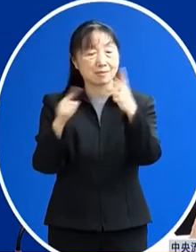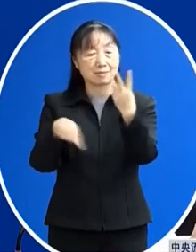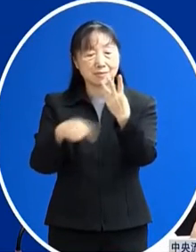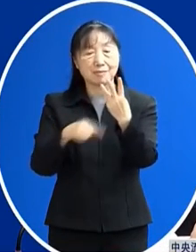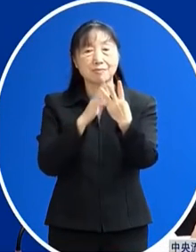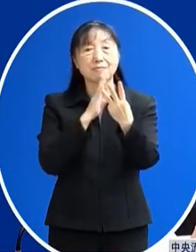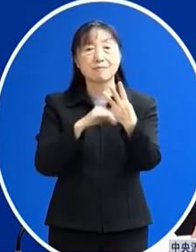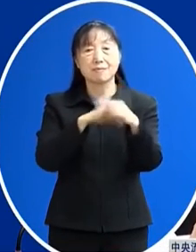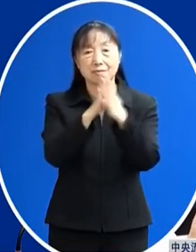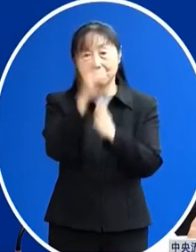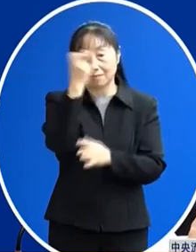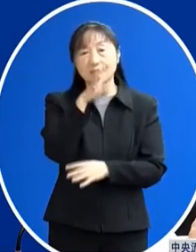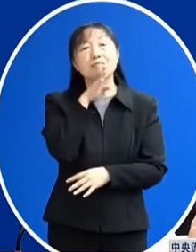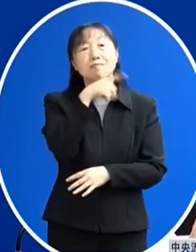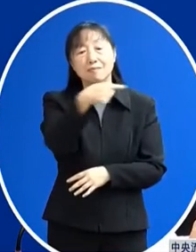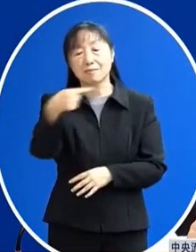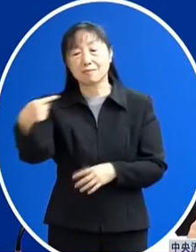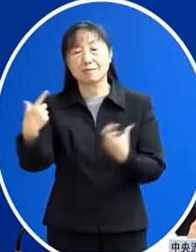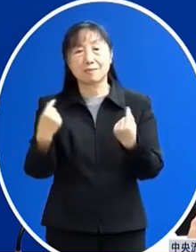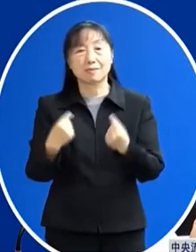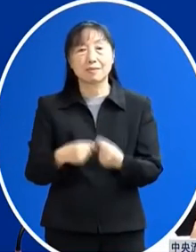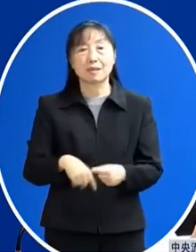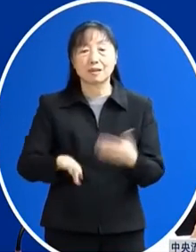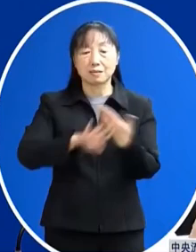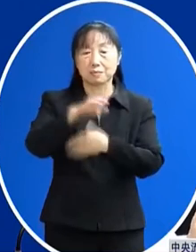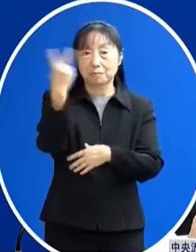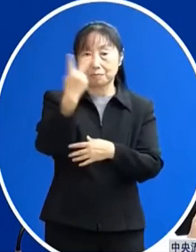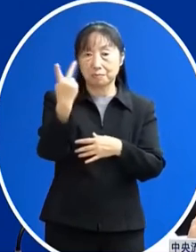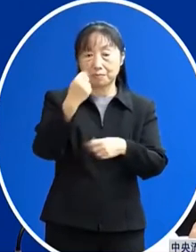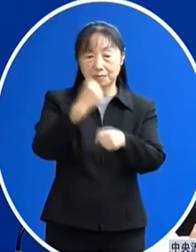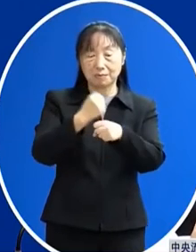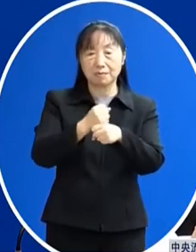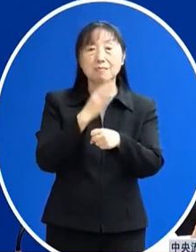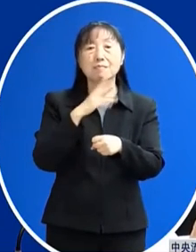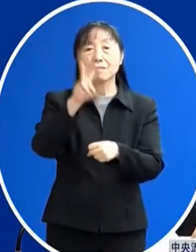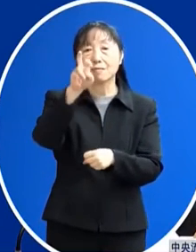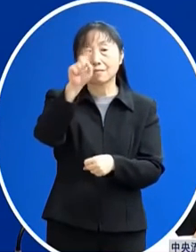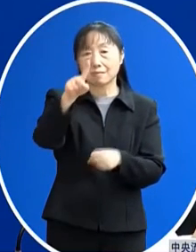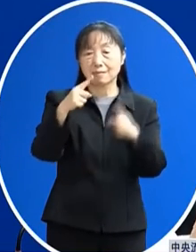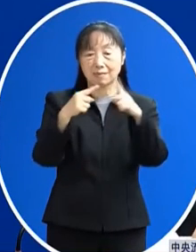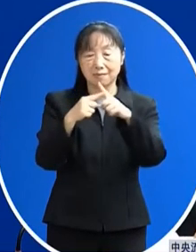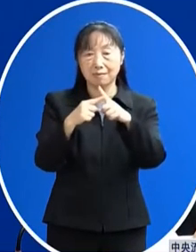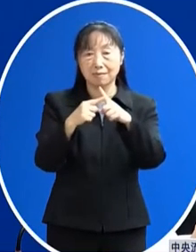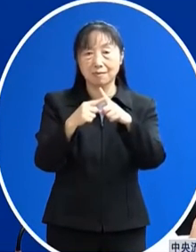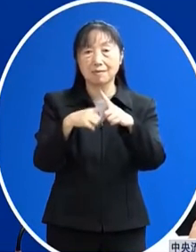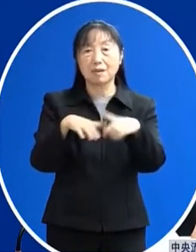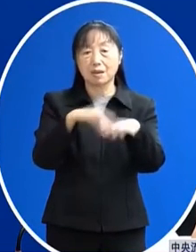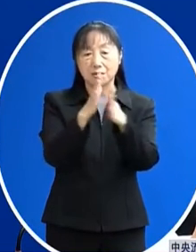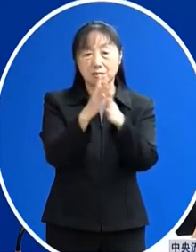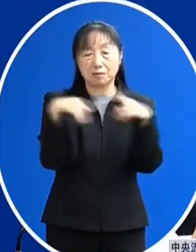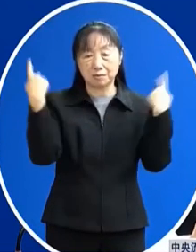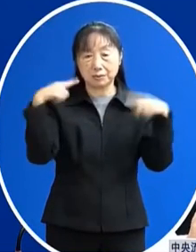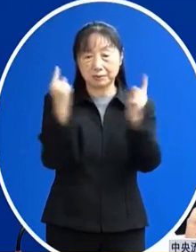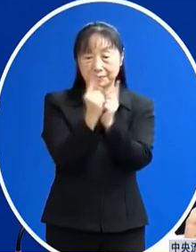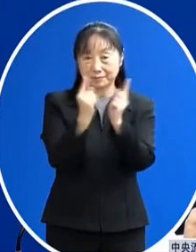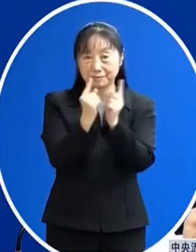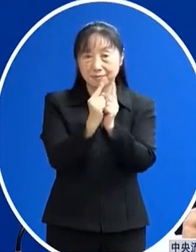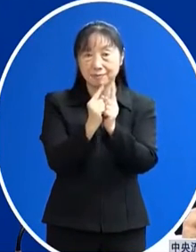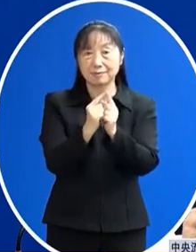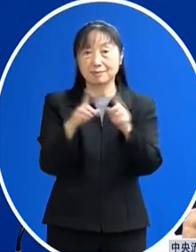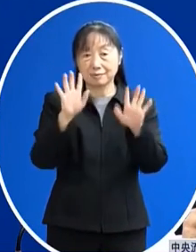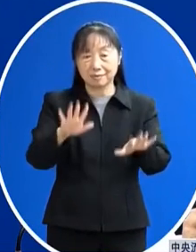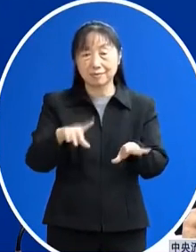检验都是阴性。那另外两位的职场这边总共有21位被列为是密切接触者，目前已经